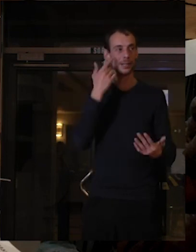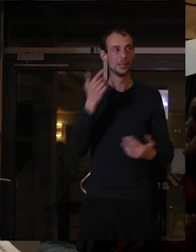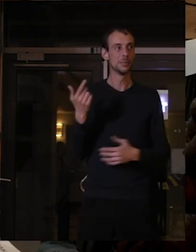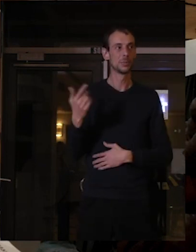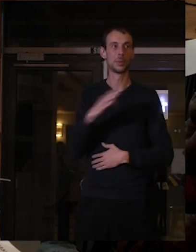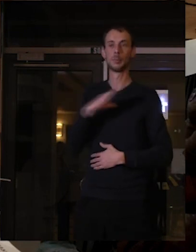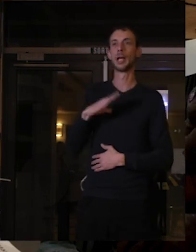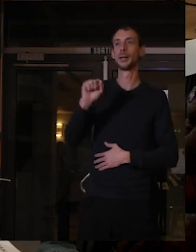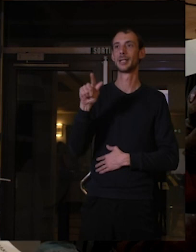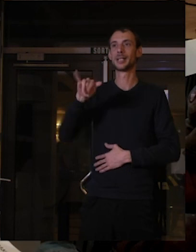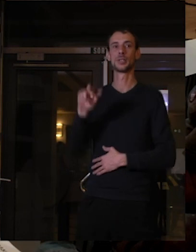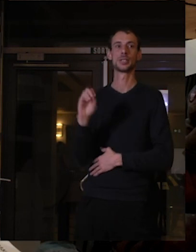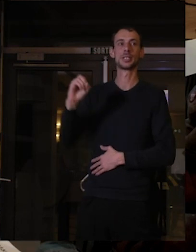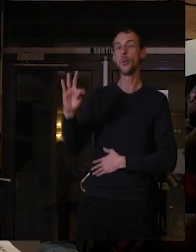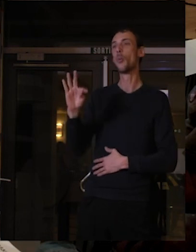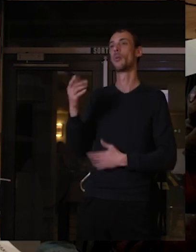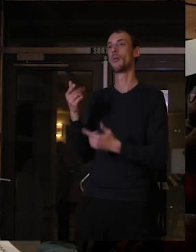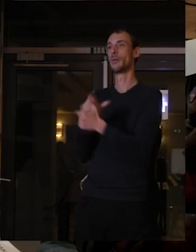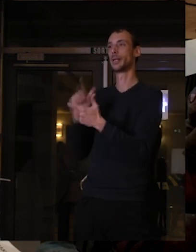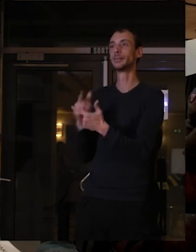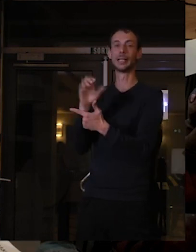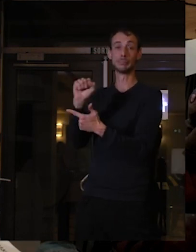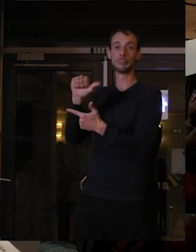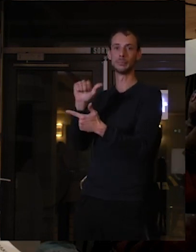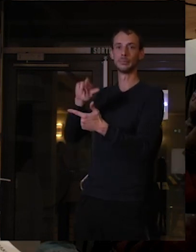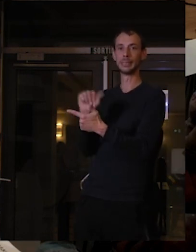qui ont complètement organisé cet événement.